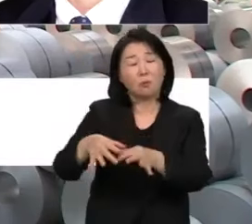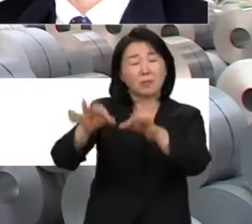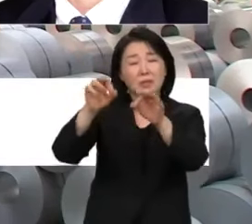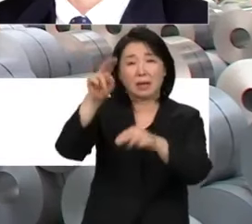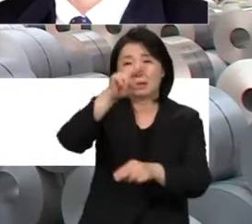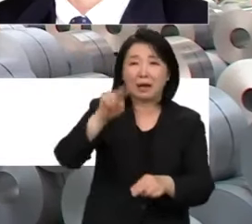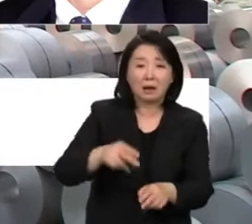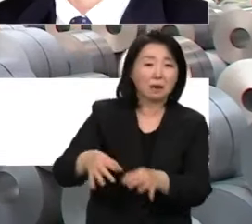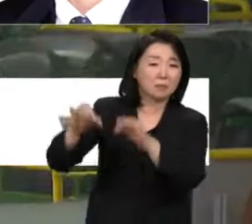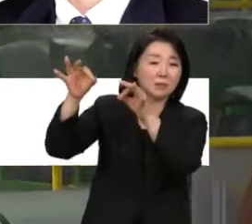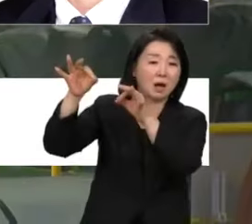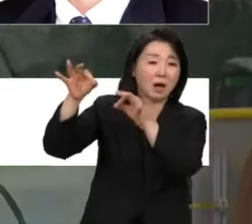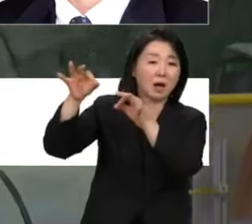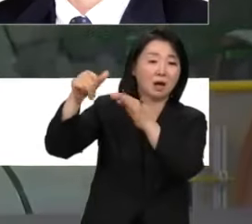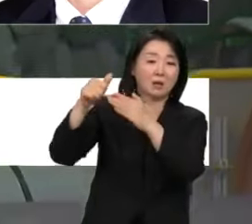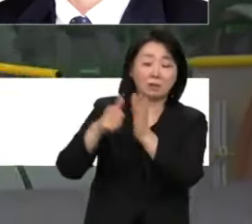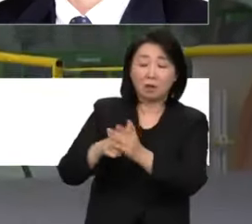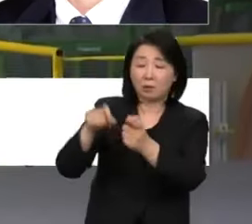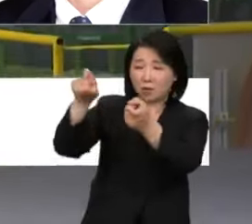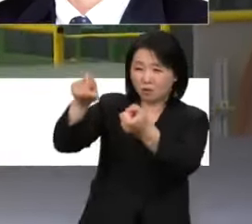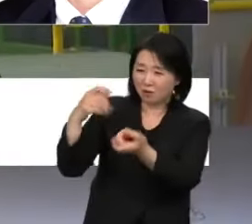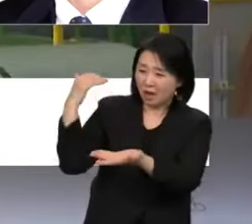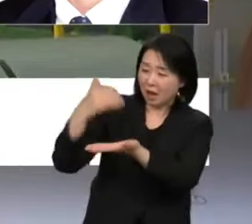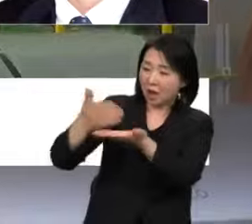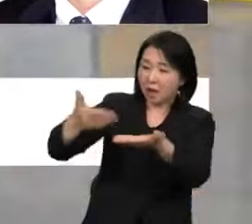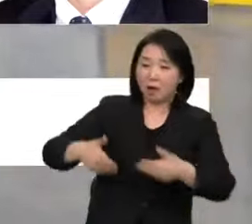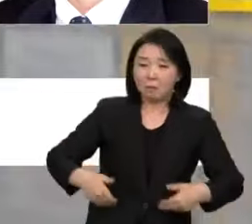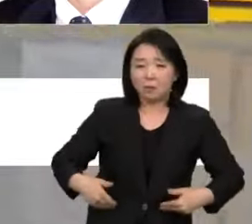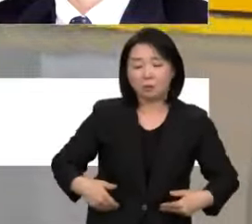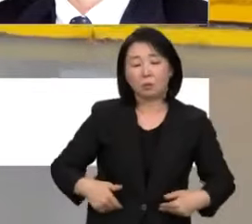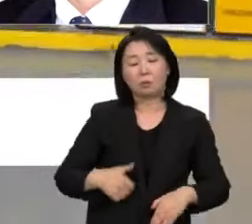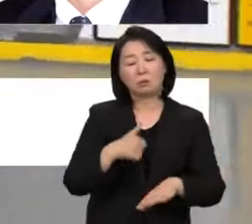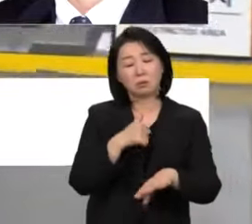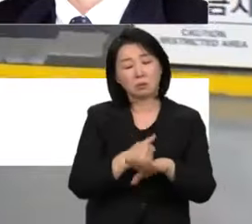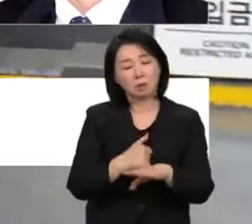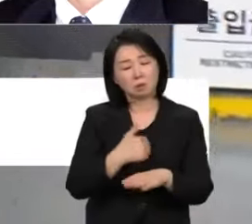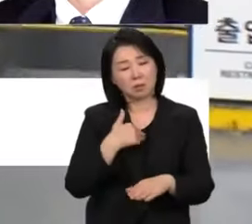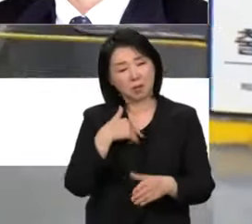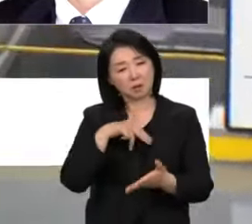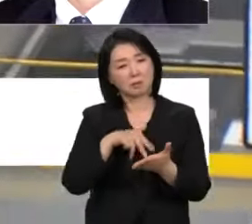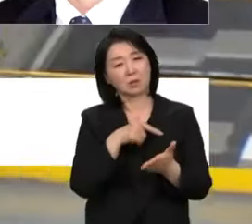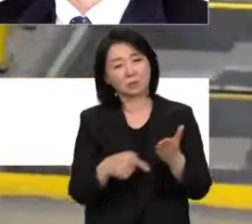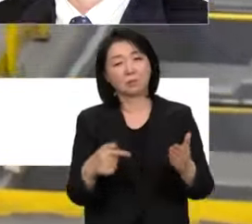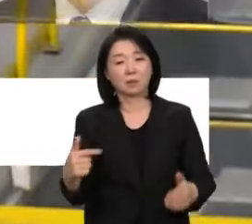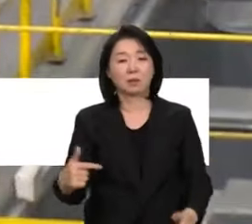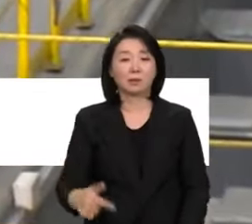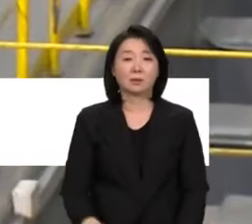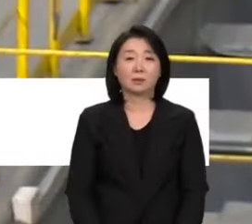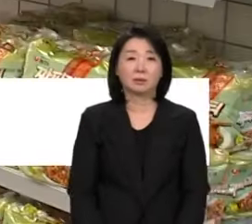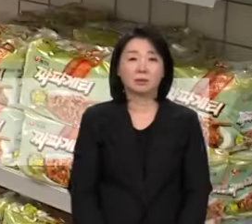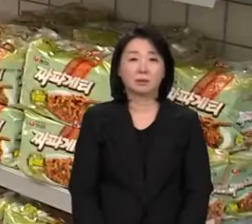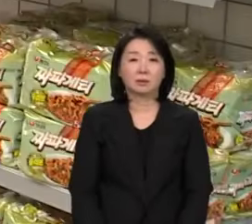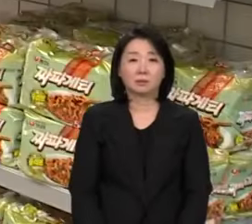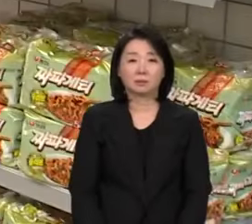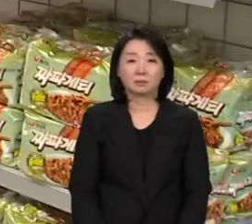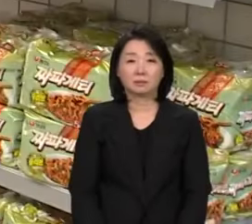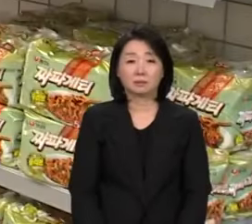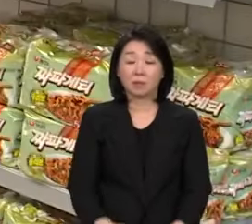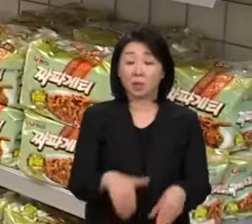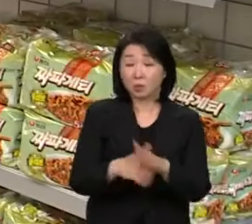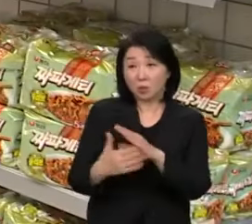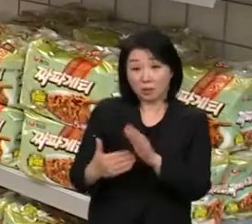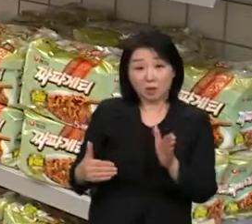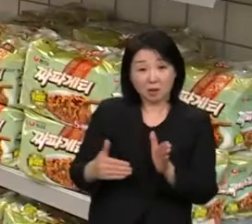강세고 그러면 많이 수입해야 되는 입장 있잖아요 상당히 좀 불리한 입장에 있는 걸 거 같다 총선